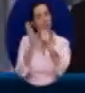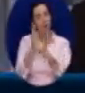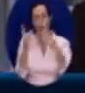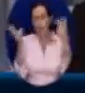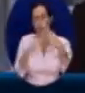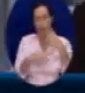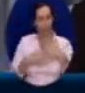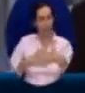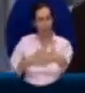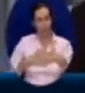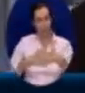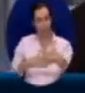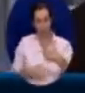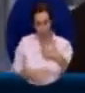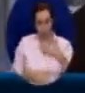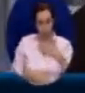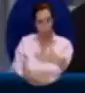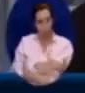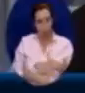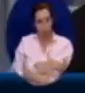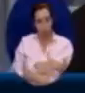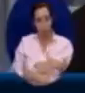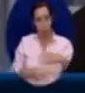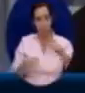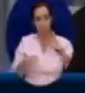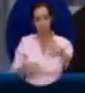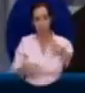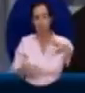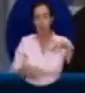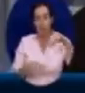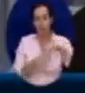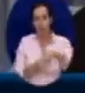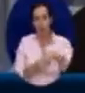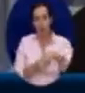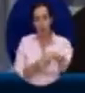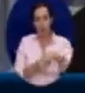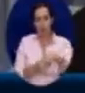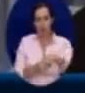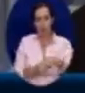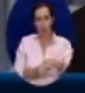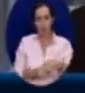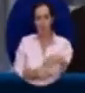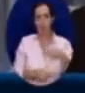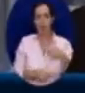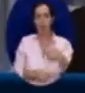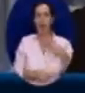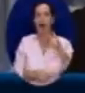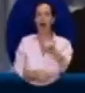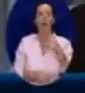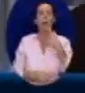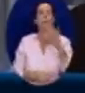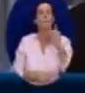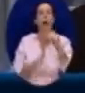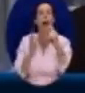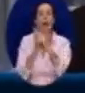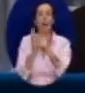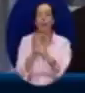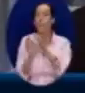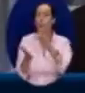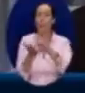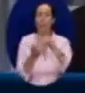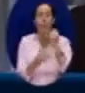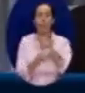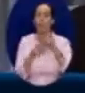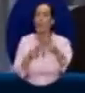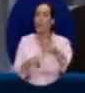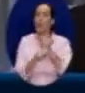אני, טוב לי, אני רוצה שהיא תהיה כמה שיותר מעורבות לזה. בדיוק. אז אנחנו לא מכתיבות את התקנון, וכל מקום עבודה